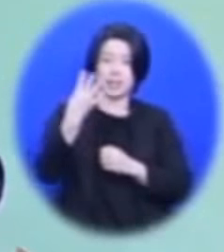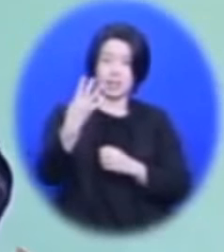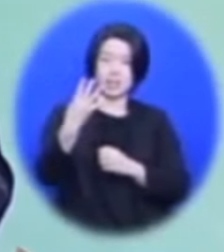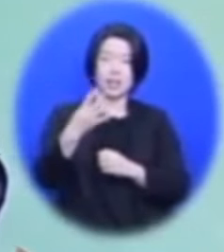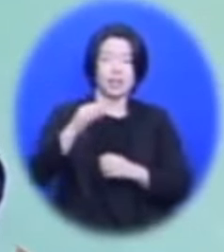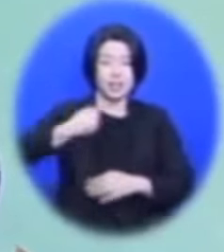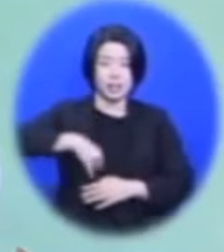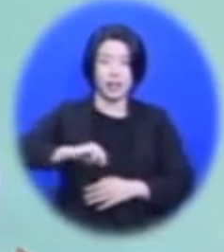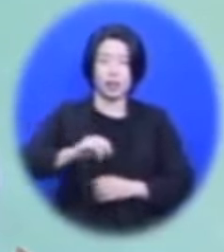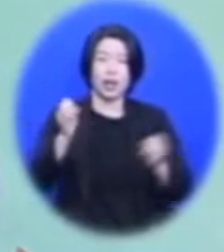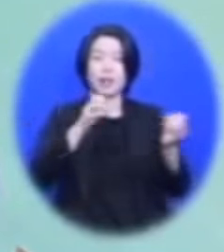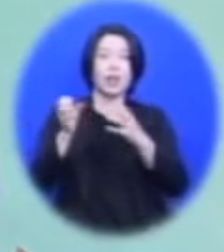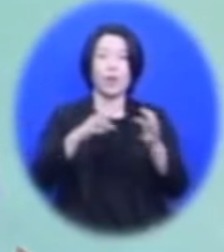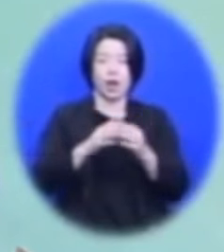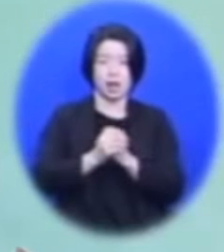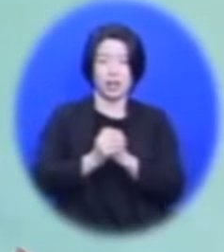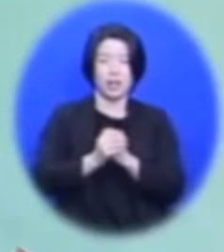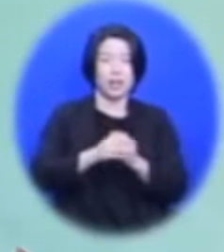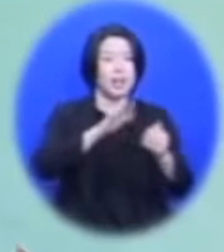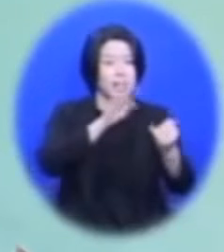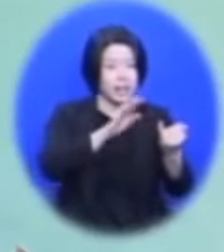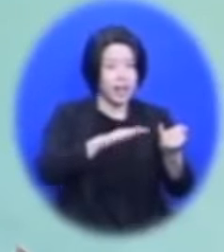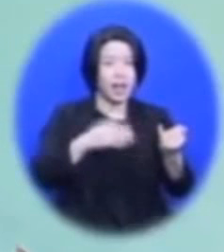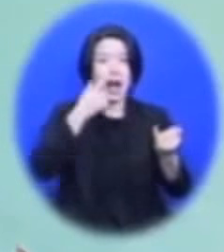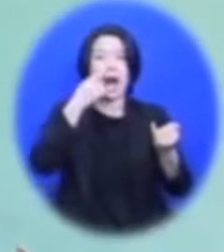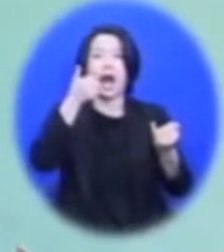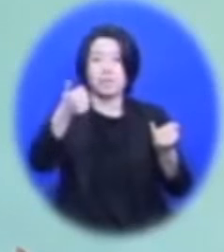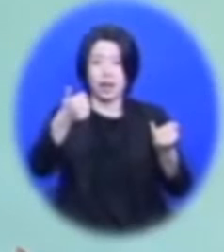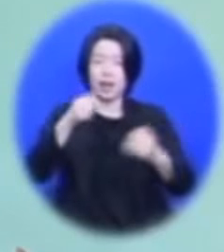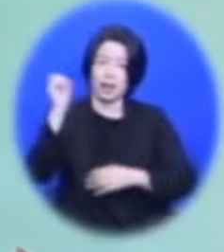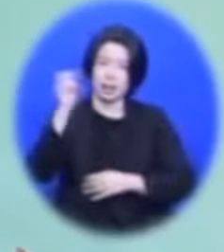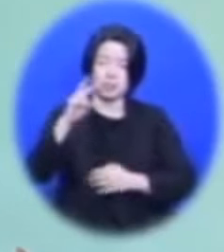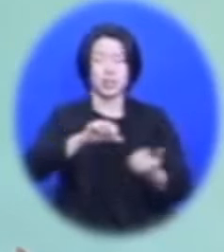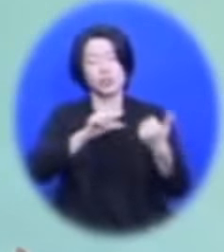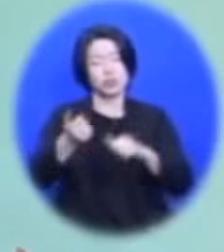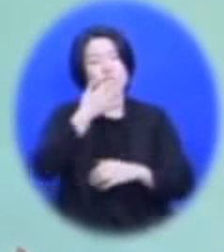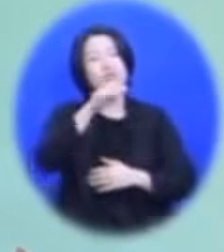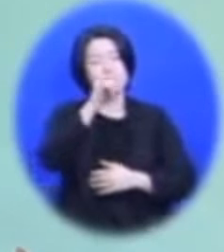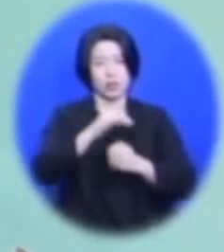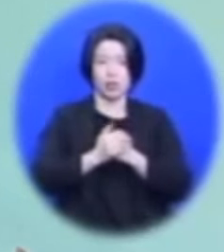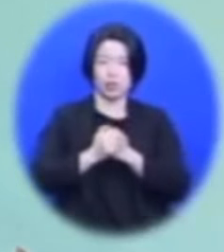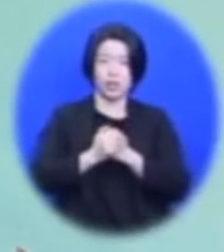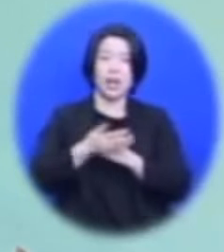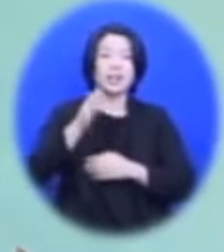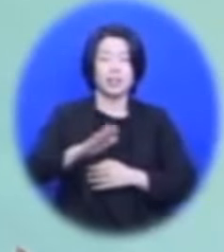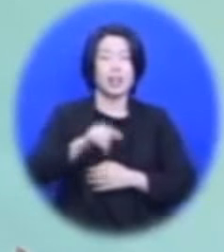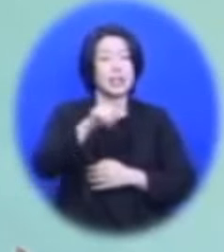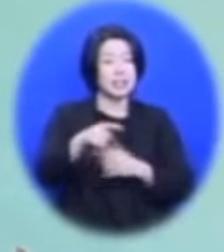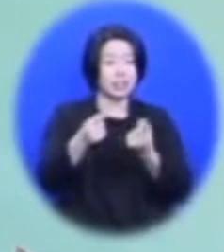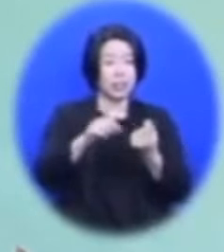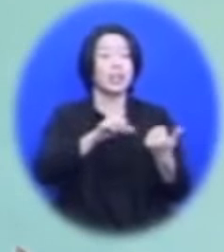이야기를 했어요. 애야, 아빠가 갑자기 죽을 수도 있단다. 근데 그렇게